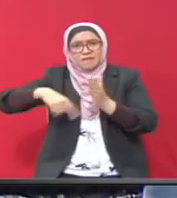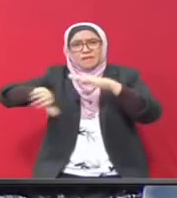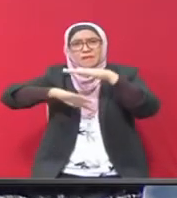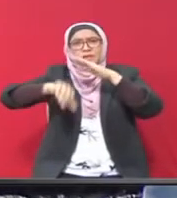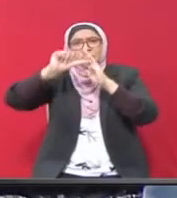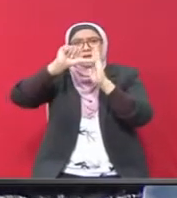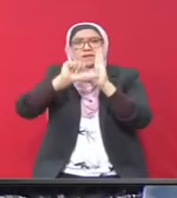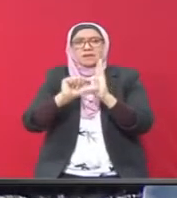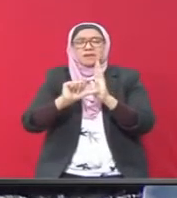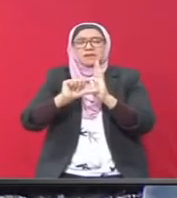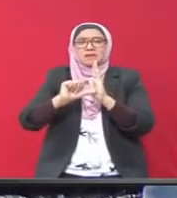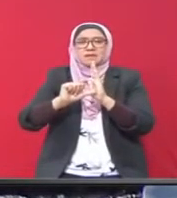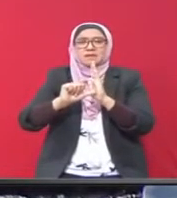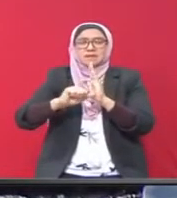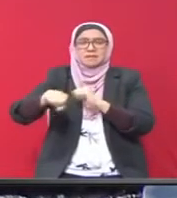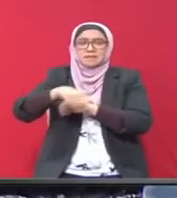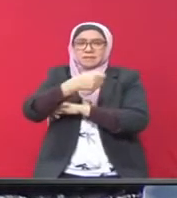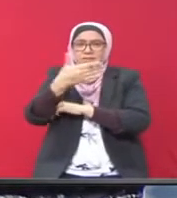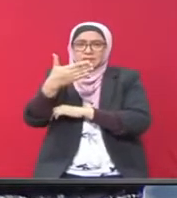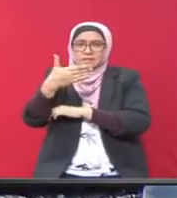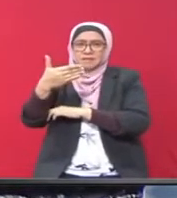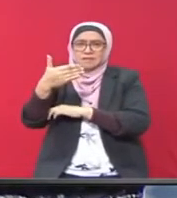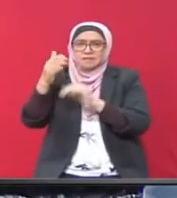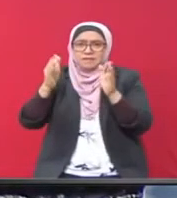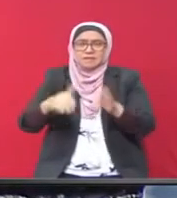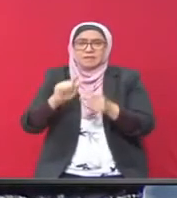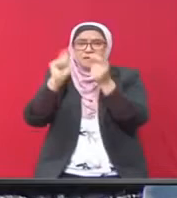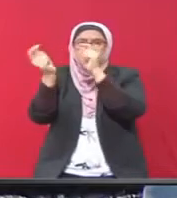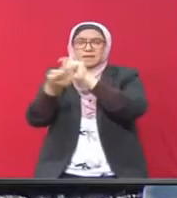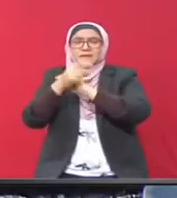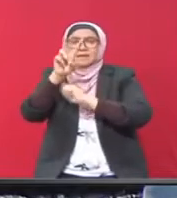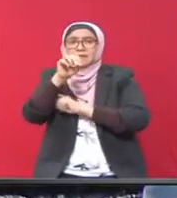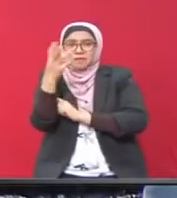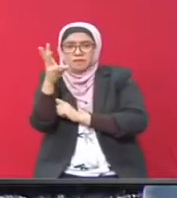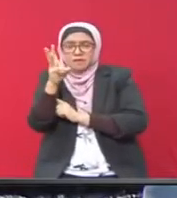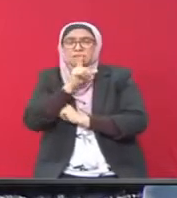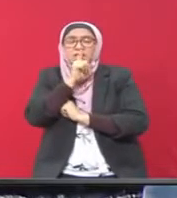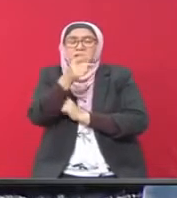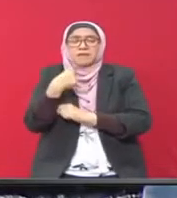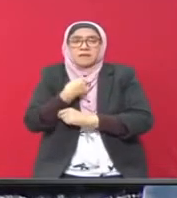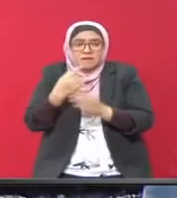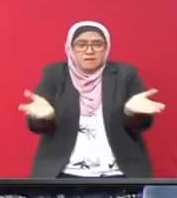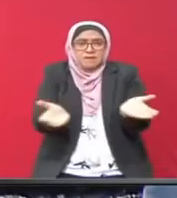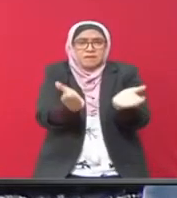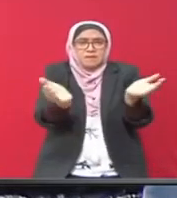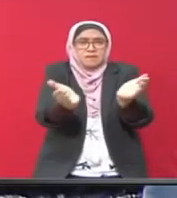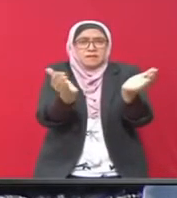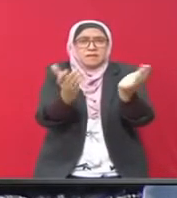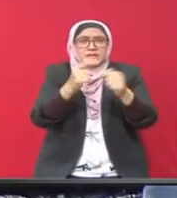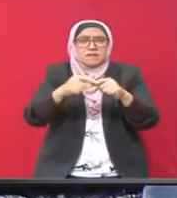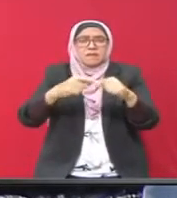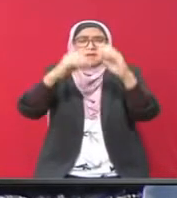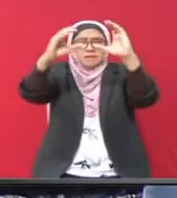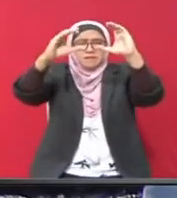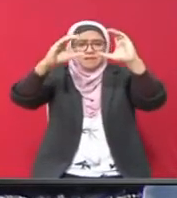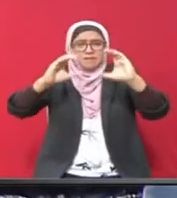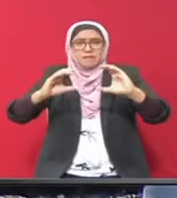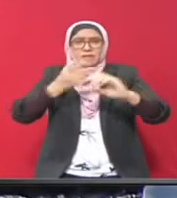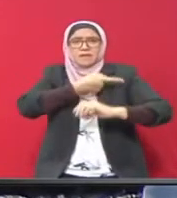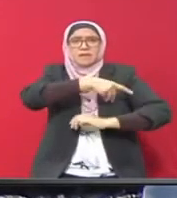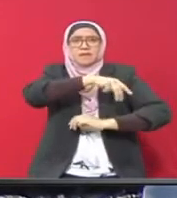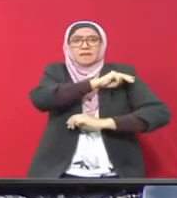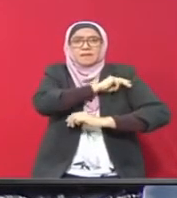pindahan 2019 dan kita sangat mengadu adukan langkah Kementerian Pertanian dan industri makanan